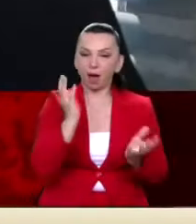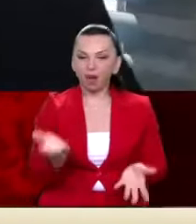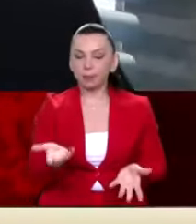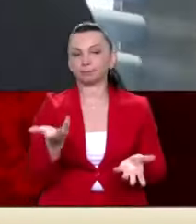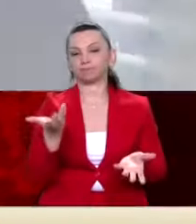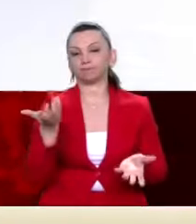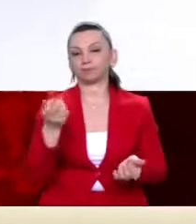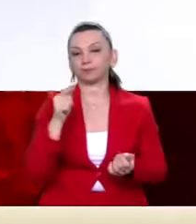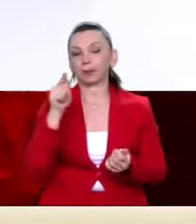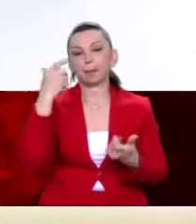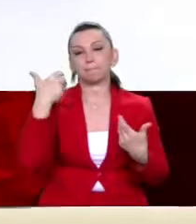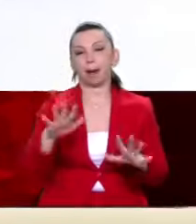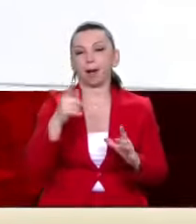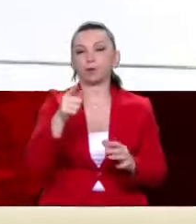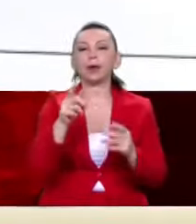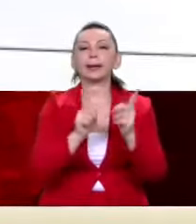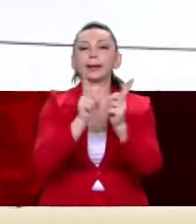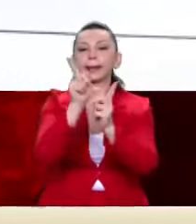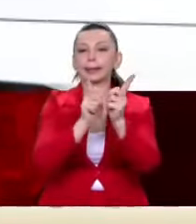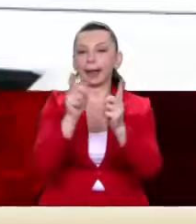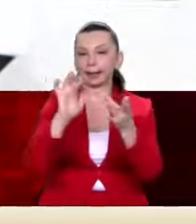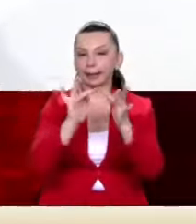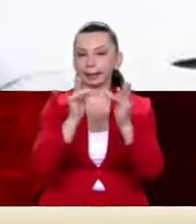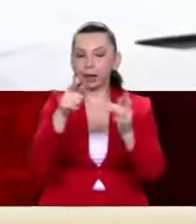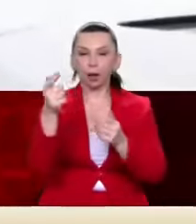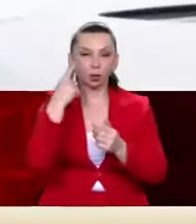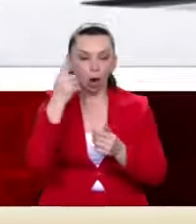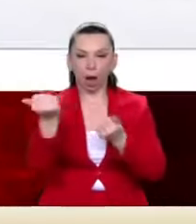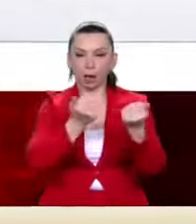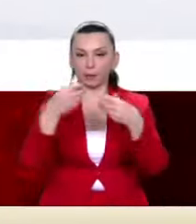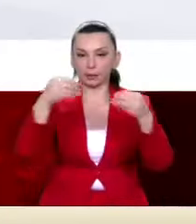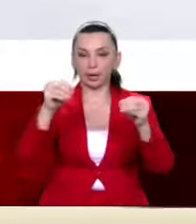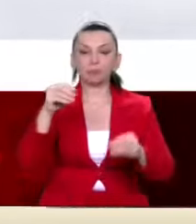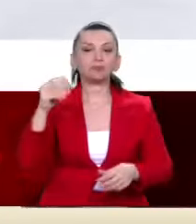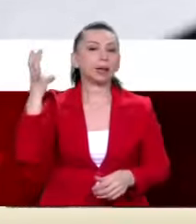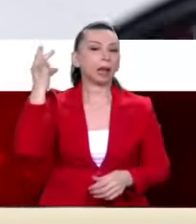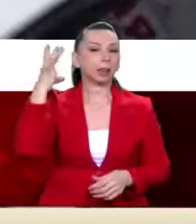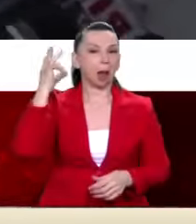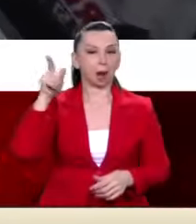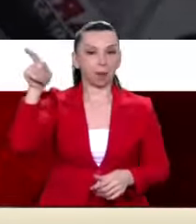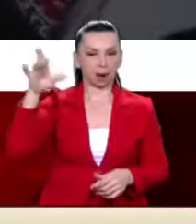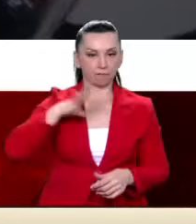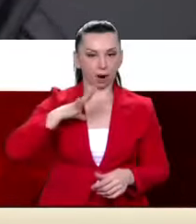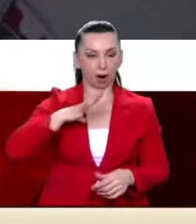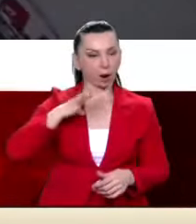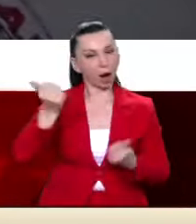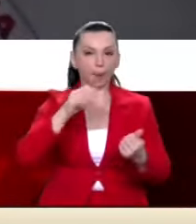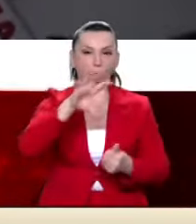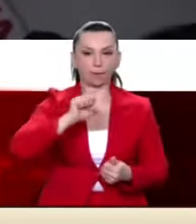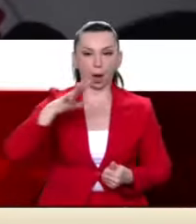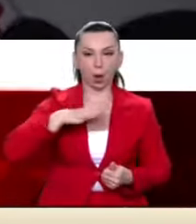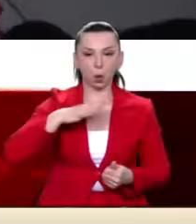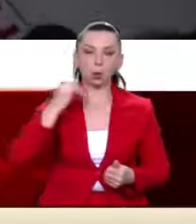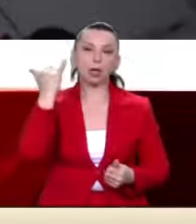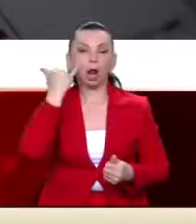gelmeyen kalmadı. Hakan Bey bir internet sitesinde aracını satılığa çıkardı. Diyarbakır'dan aradığını söyleyen bir kişi onunla iletişime geçti.